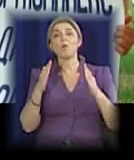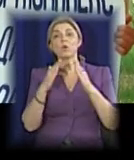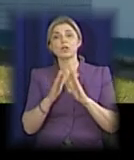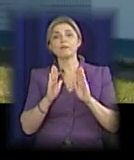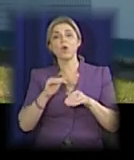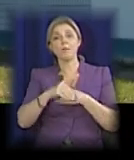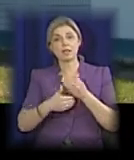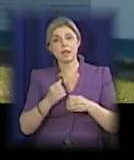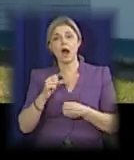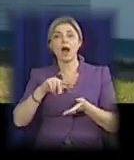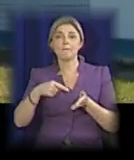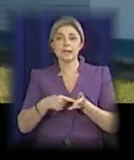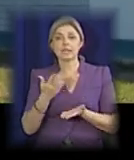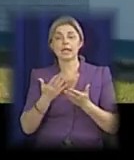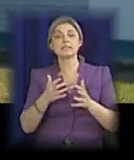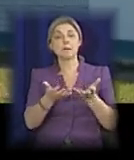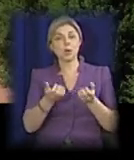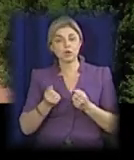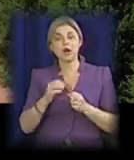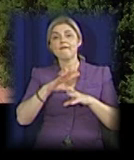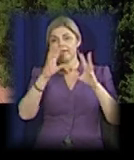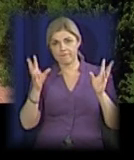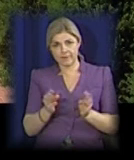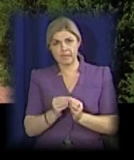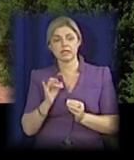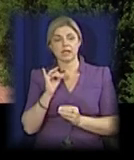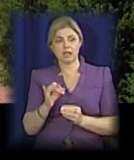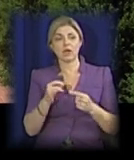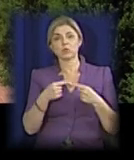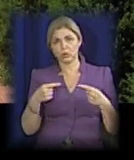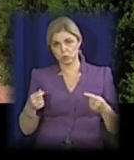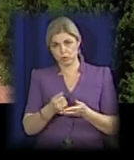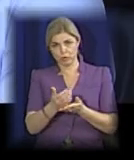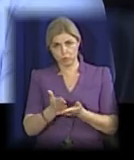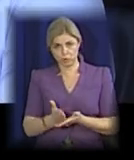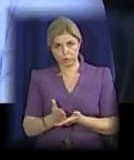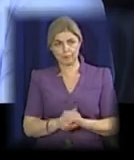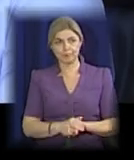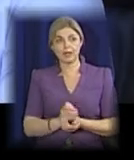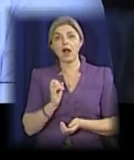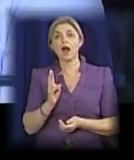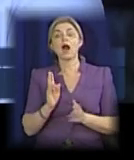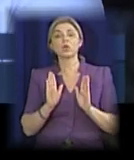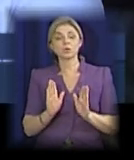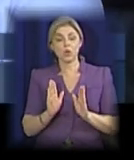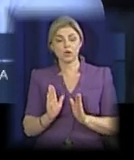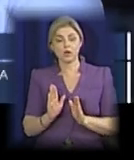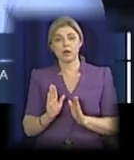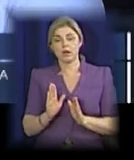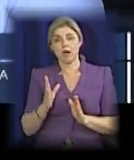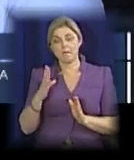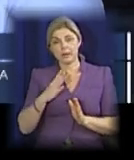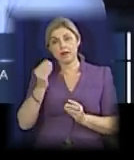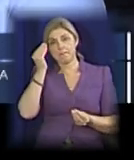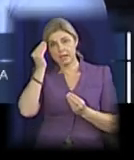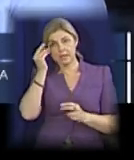басейном. Місто, якщо забиратиме, то весь комплекс із супутньою інфраструктурою. Як тільки буде... Щойно була